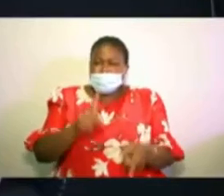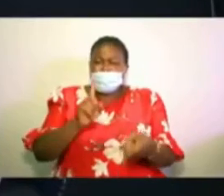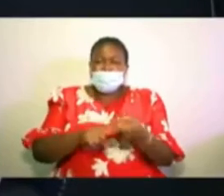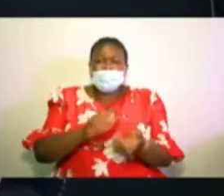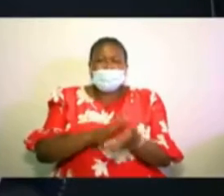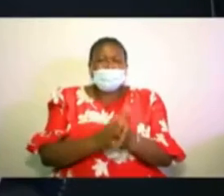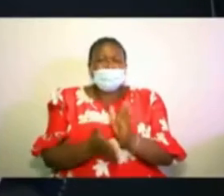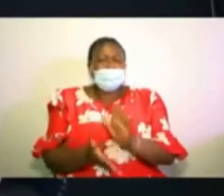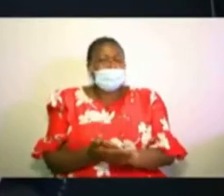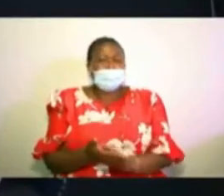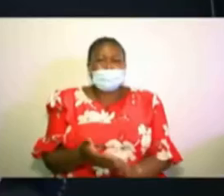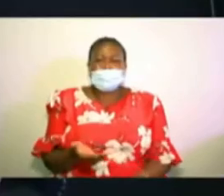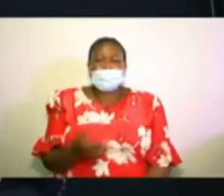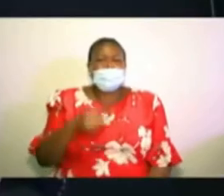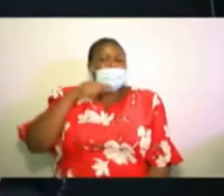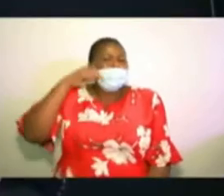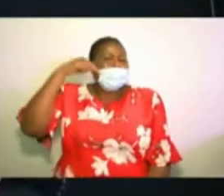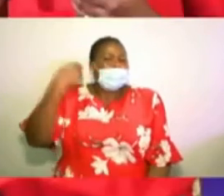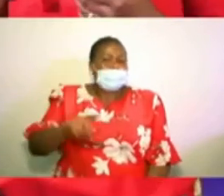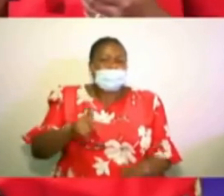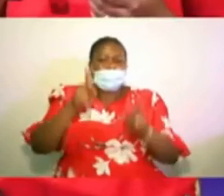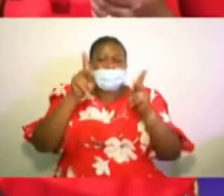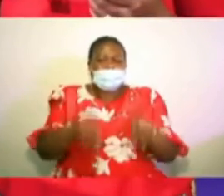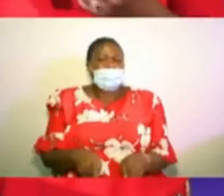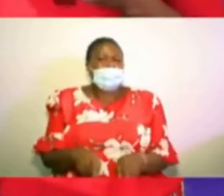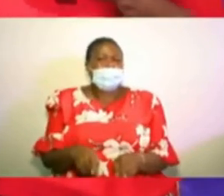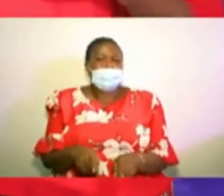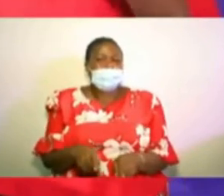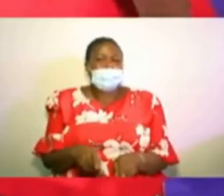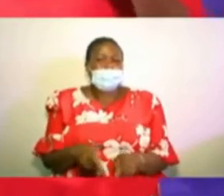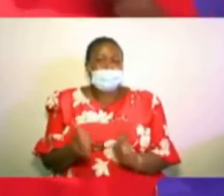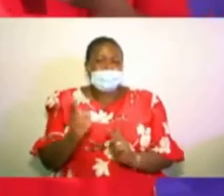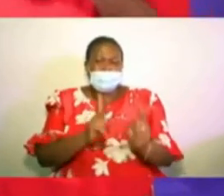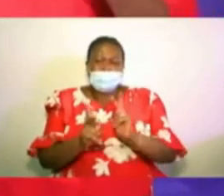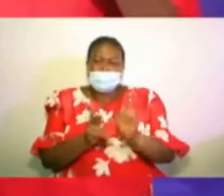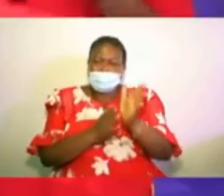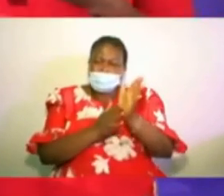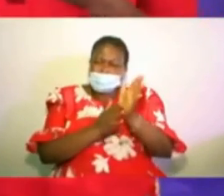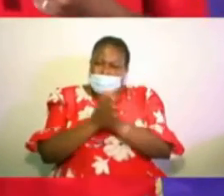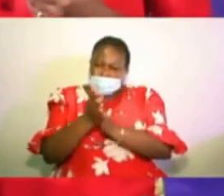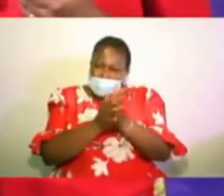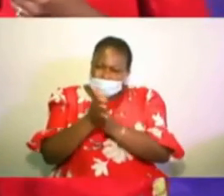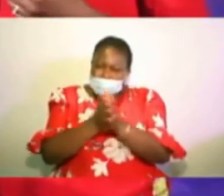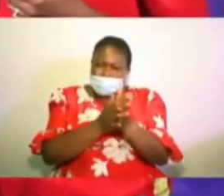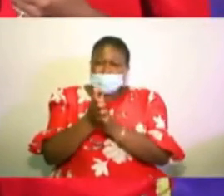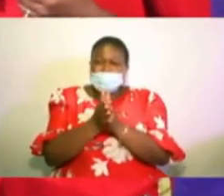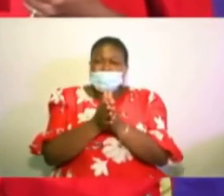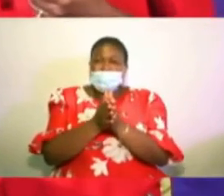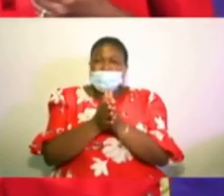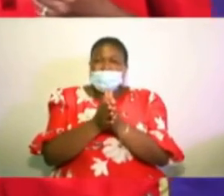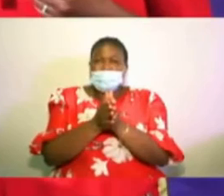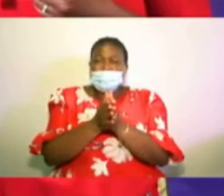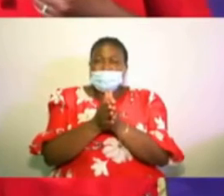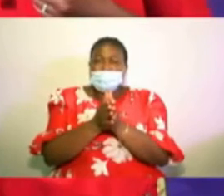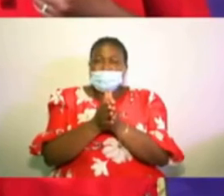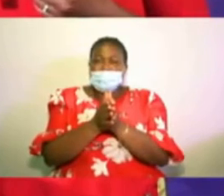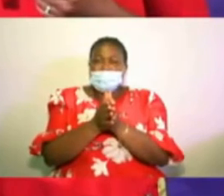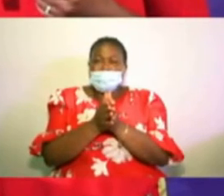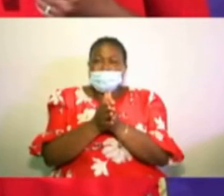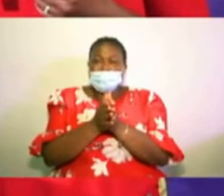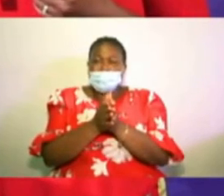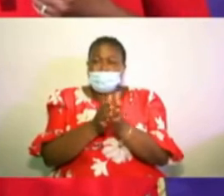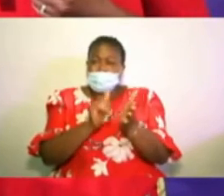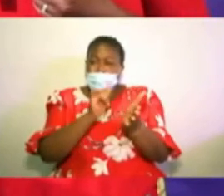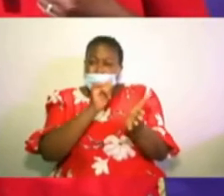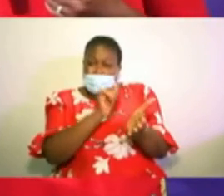une personne ou quelque chose. And exciting. Et rend la personne attirante. It means it is the Holy